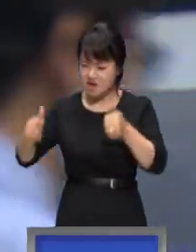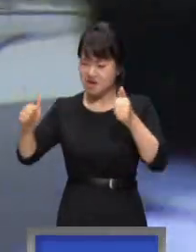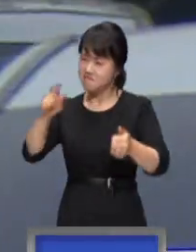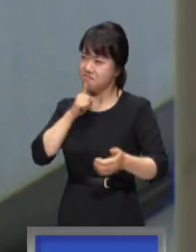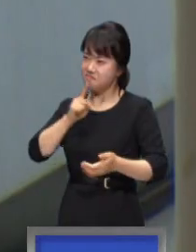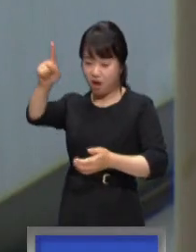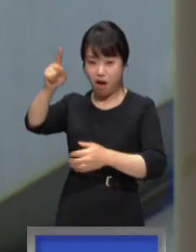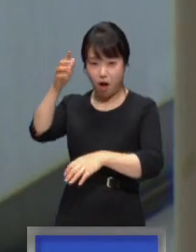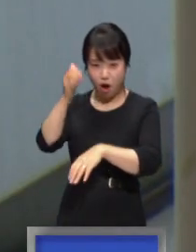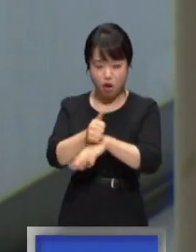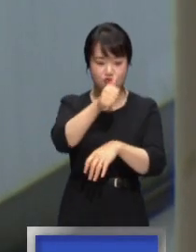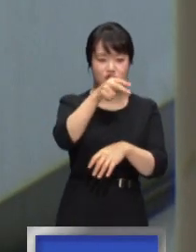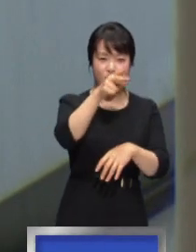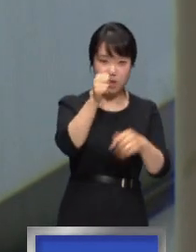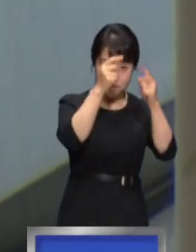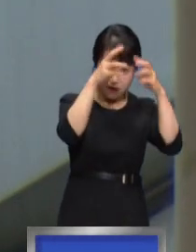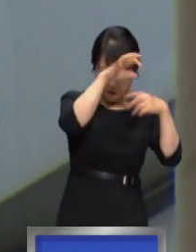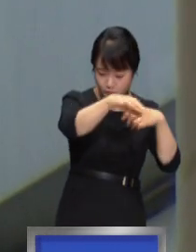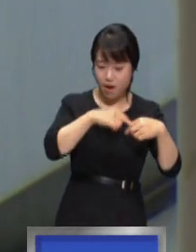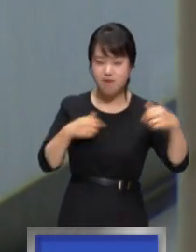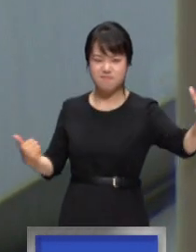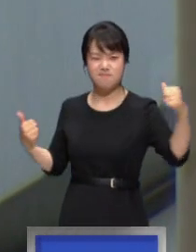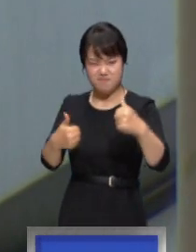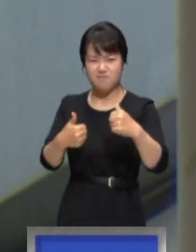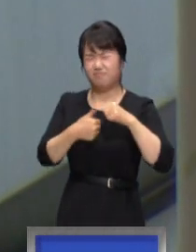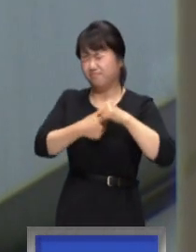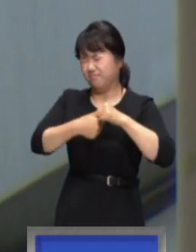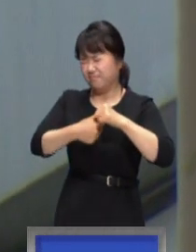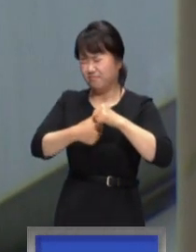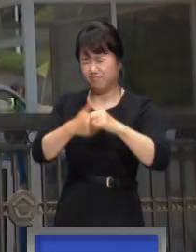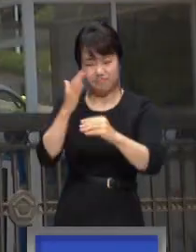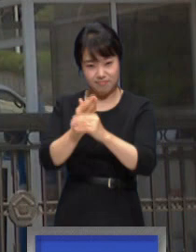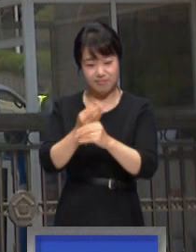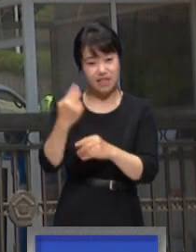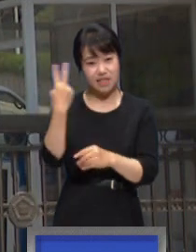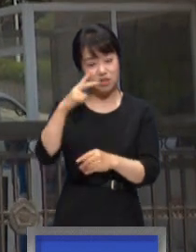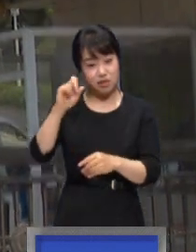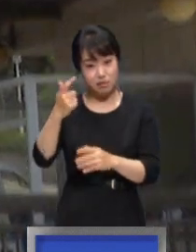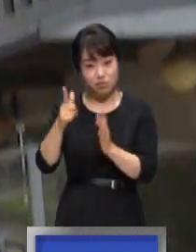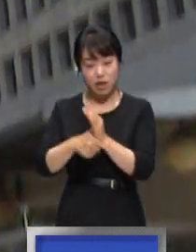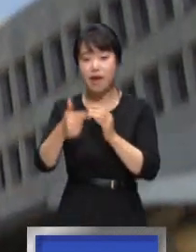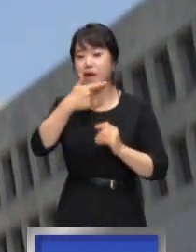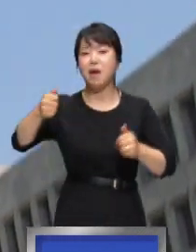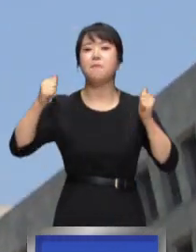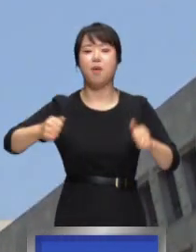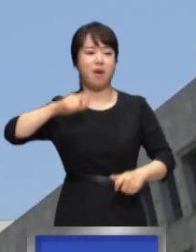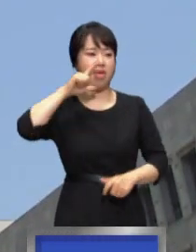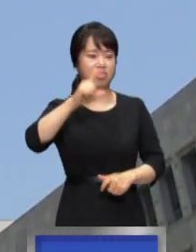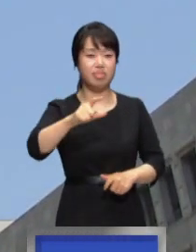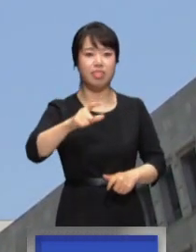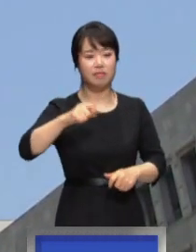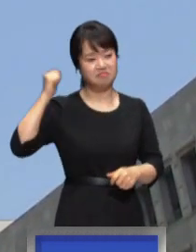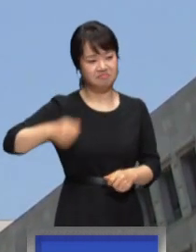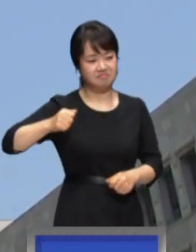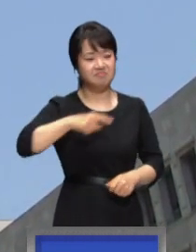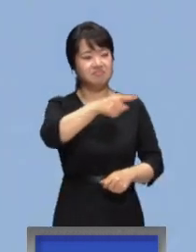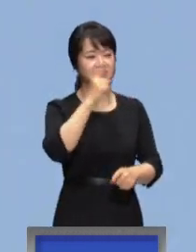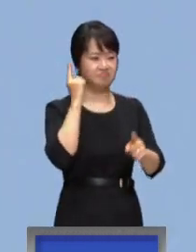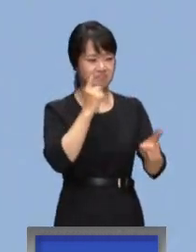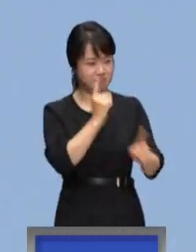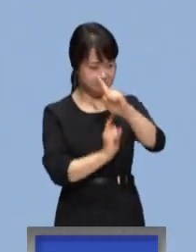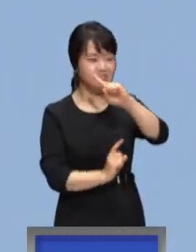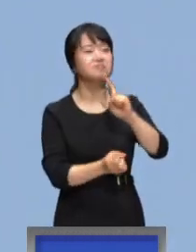동대문구와 경희학원의 법적 분쟁. 2016년 대법원 판결로 경희학원 측이 승소하지만